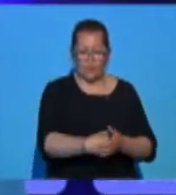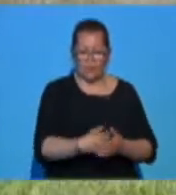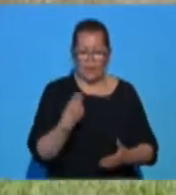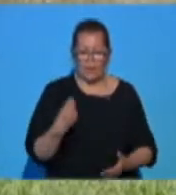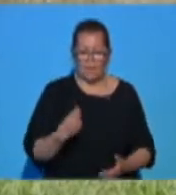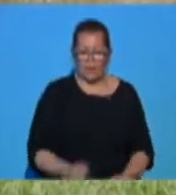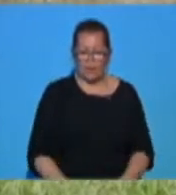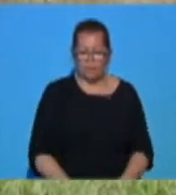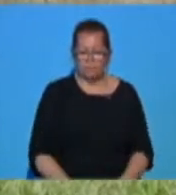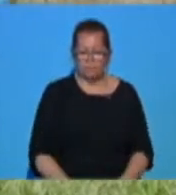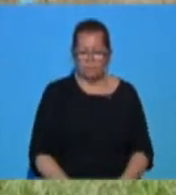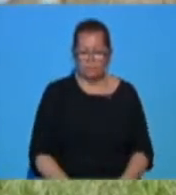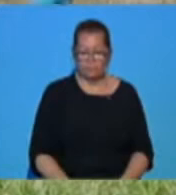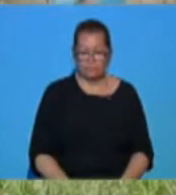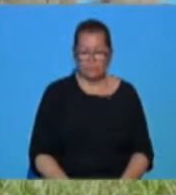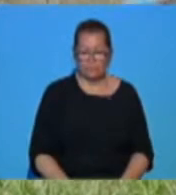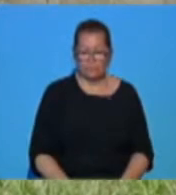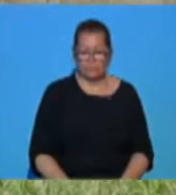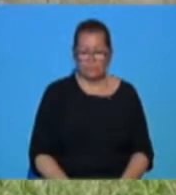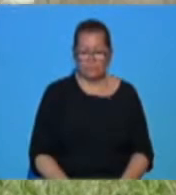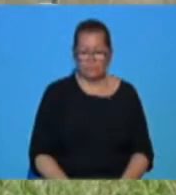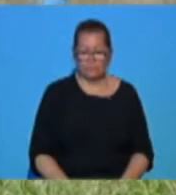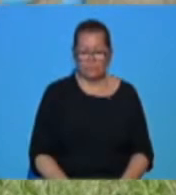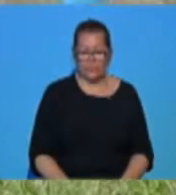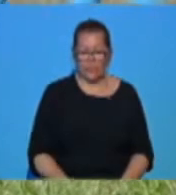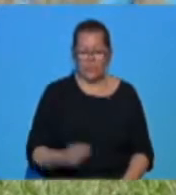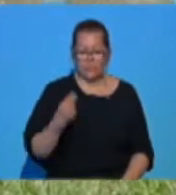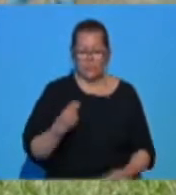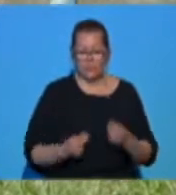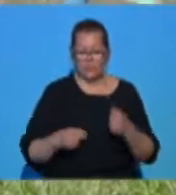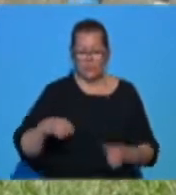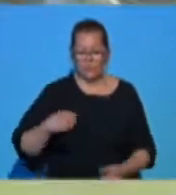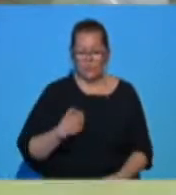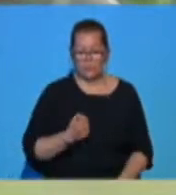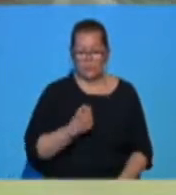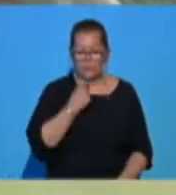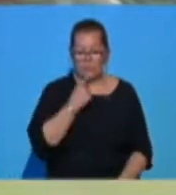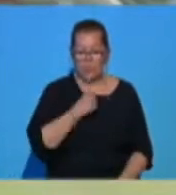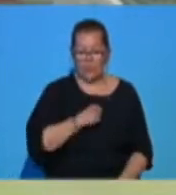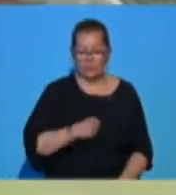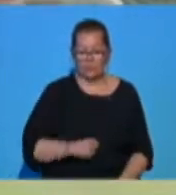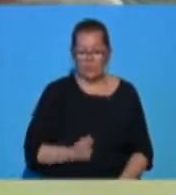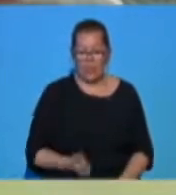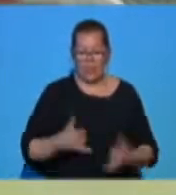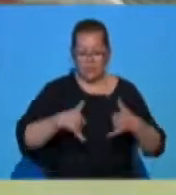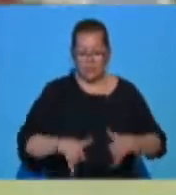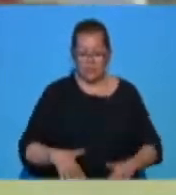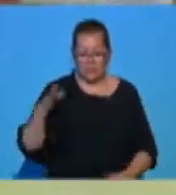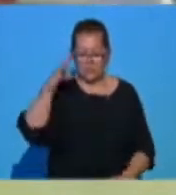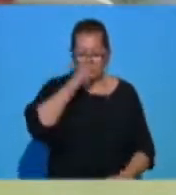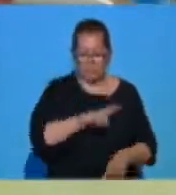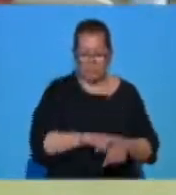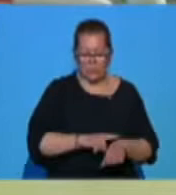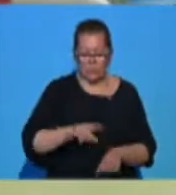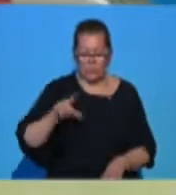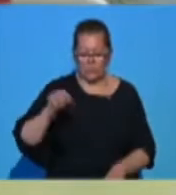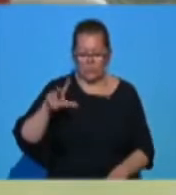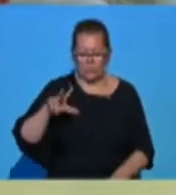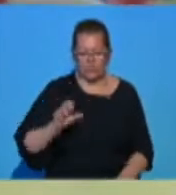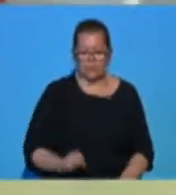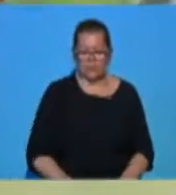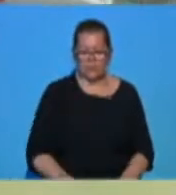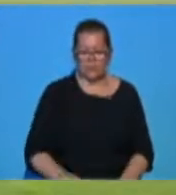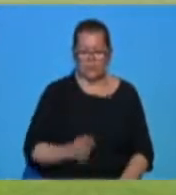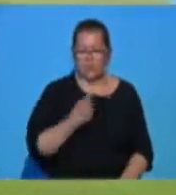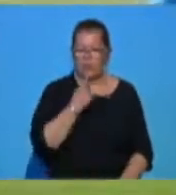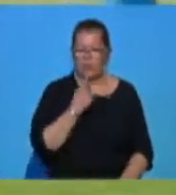meci plăcut publicului. Meciul dintre Universitatea și Farul se va disputa în această seară de la ora 20:30 pe stadionul